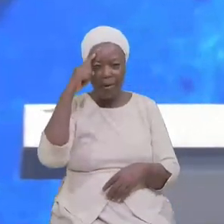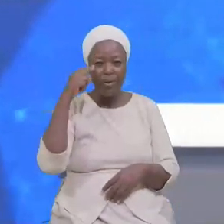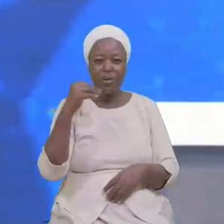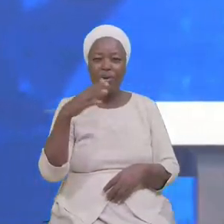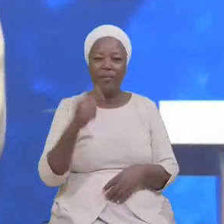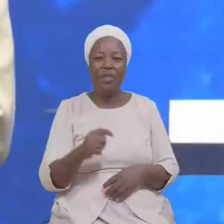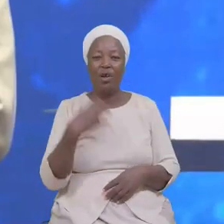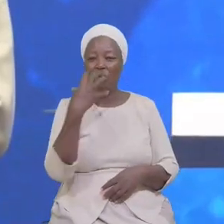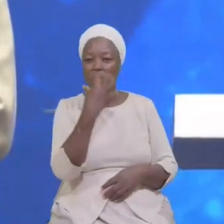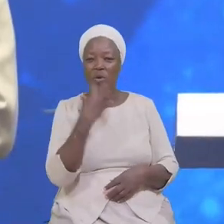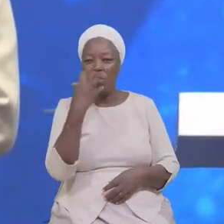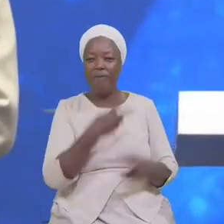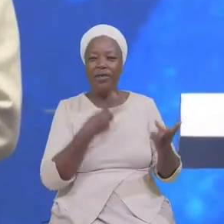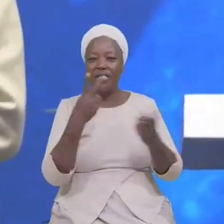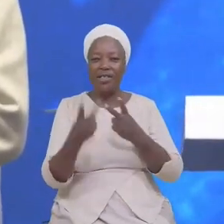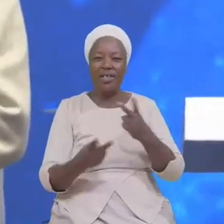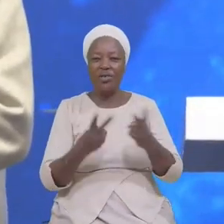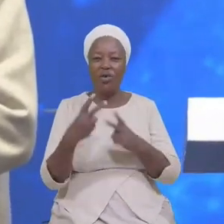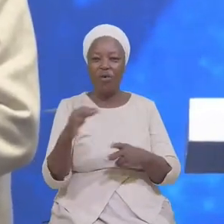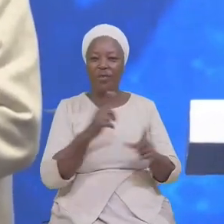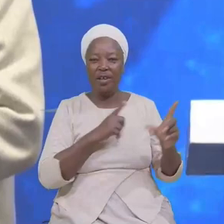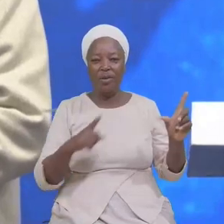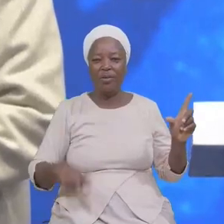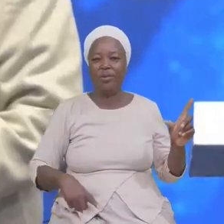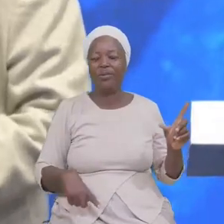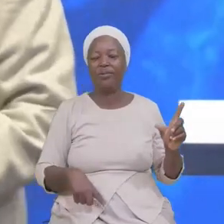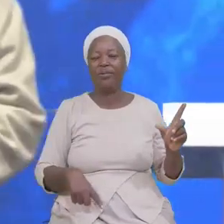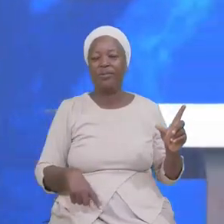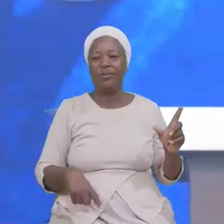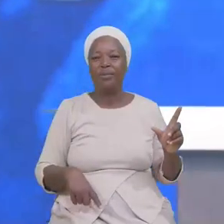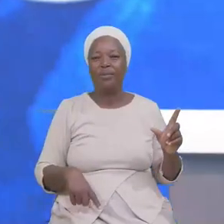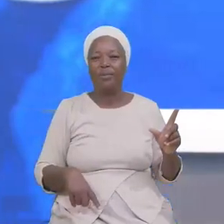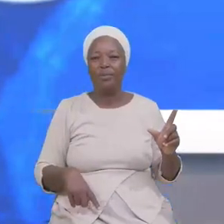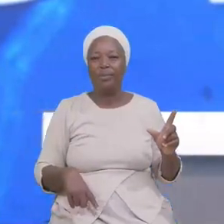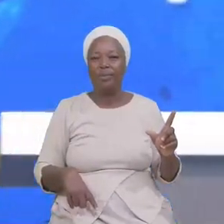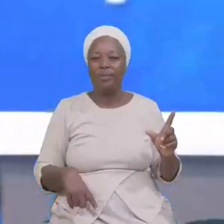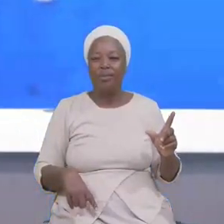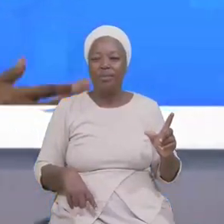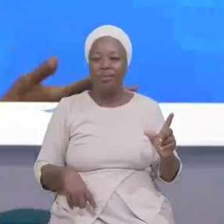Nous venons ce soir encore à cause de la visitation glorieuse du Seigneur.